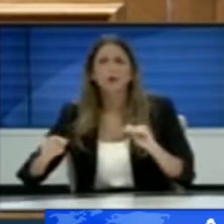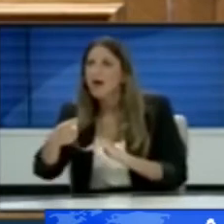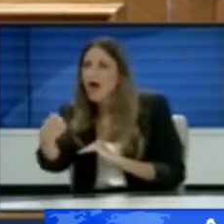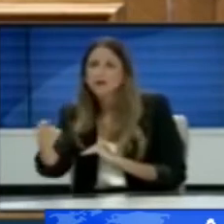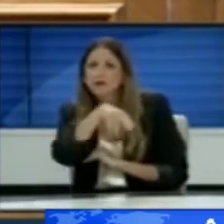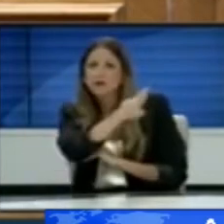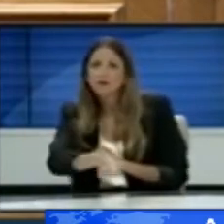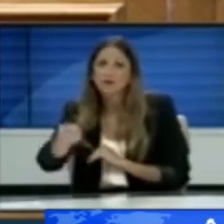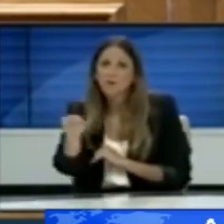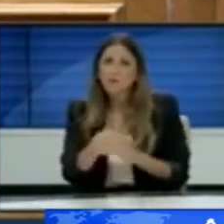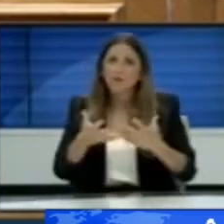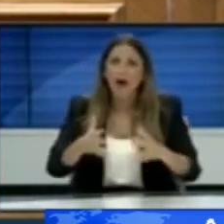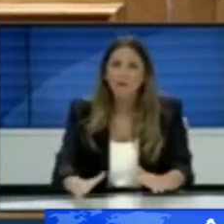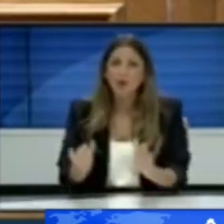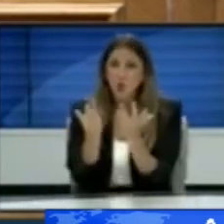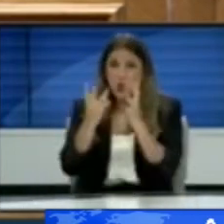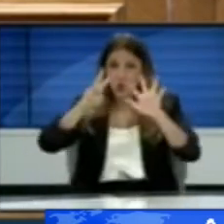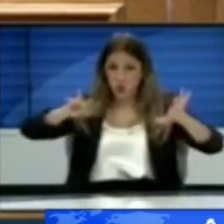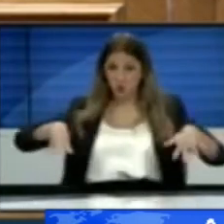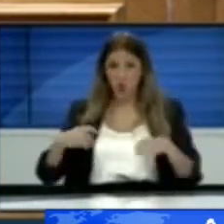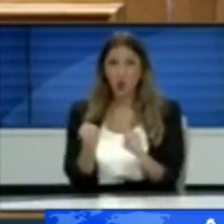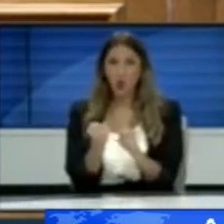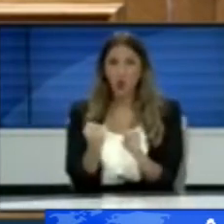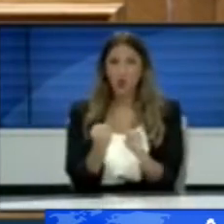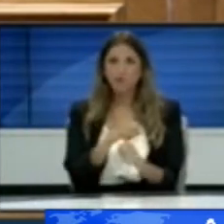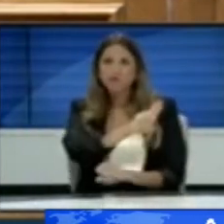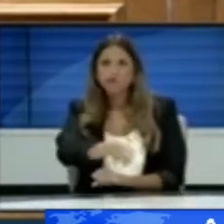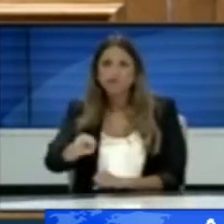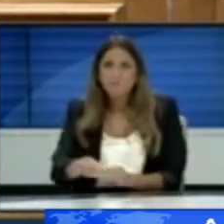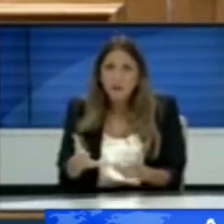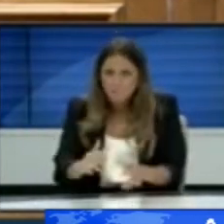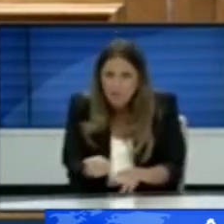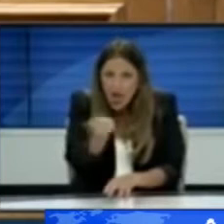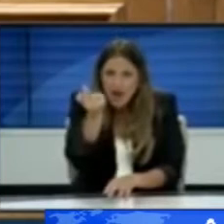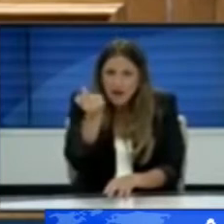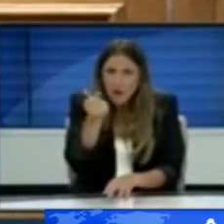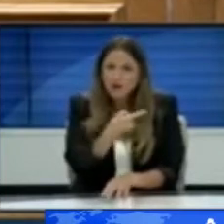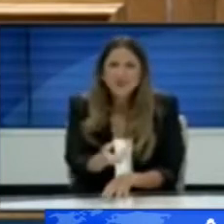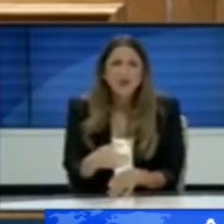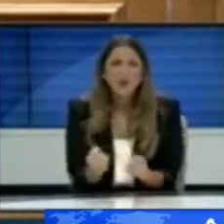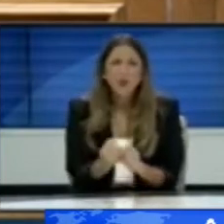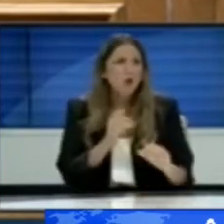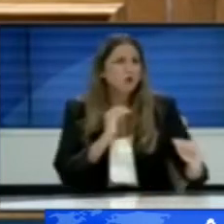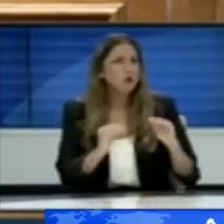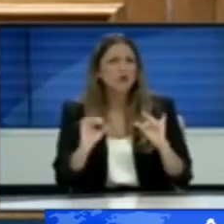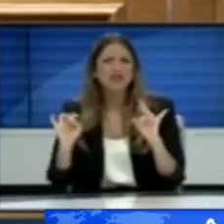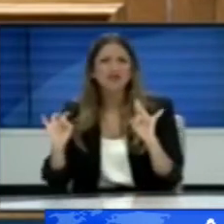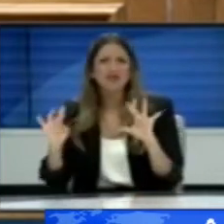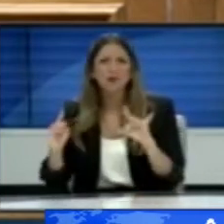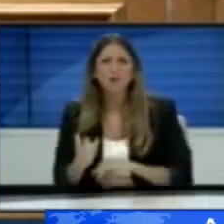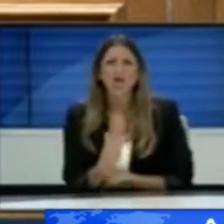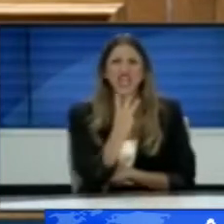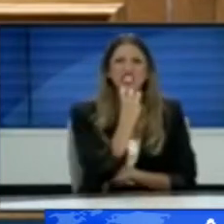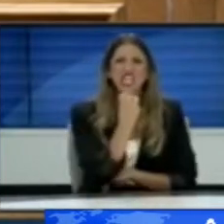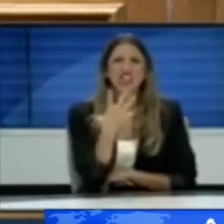που καταργήσατε στην ουσία το οκτάωρο, που έχετε δημιουργήσει μια κατάσταση ζούγκλας για τους εργαζόμενους, που το 35%